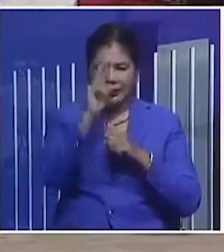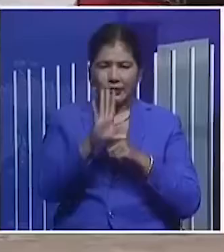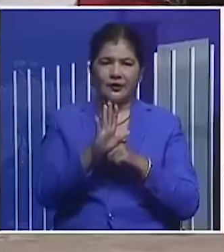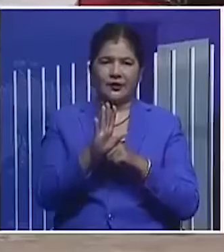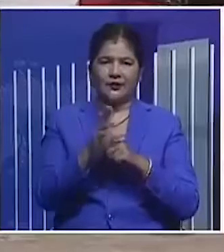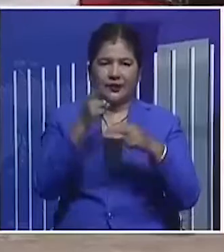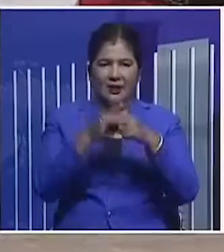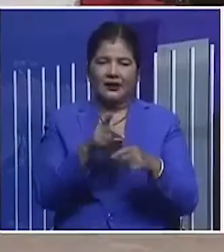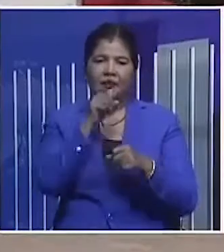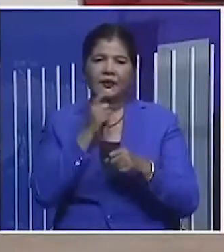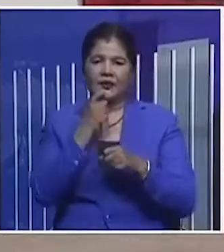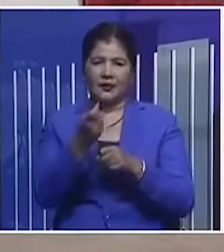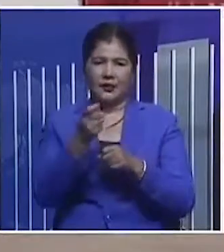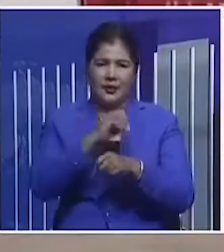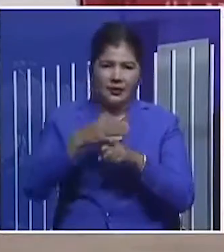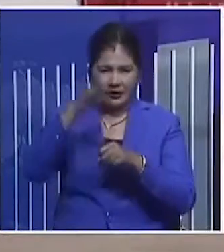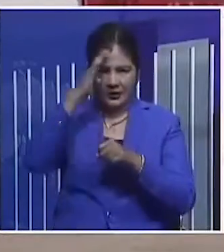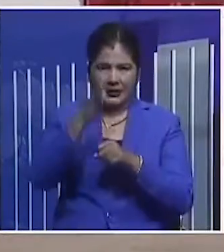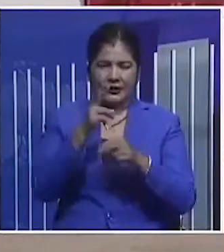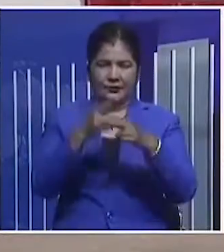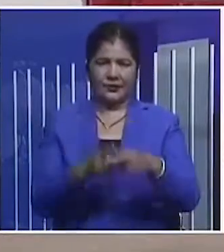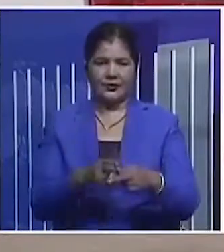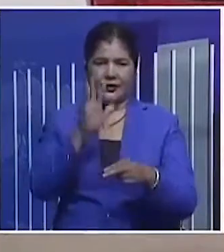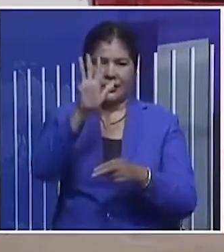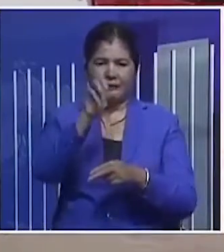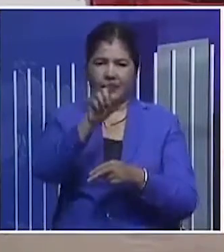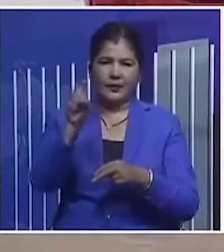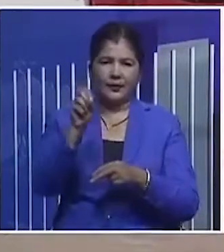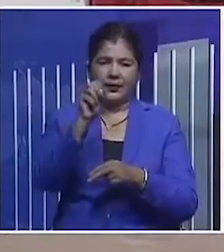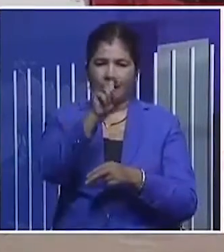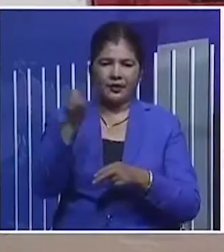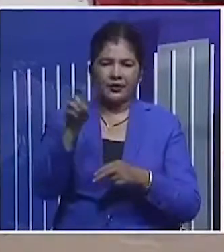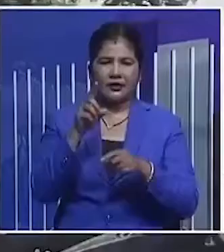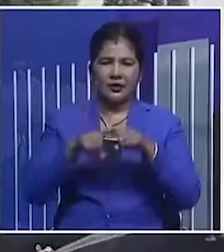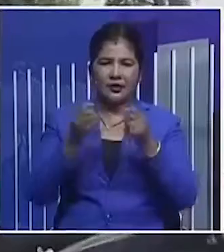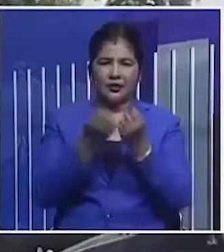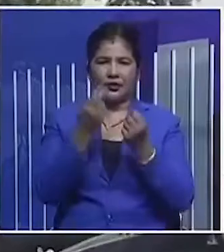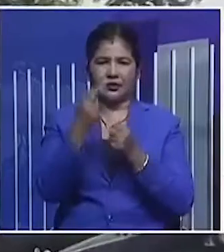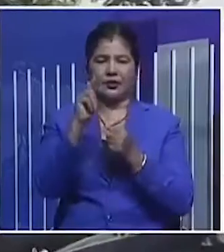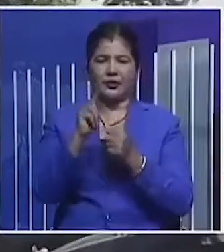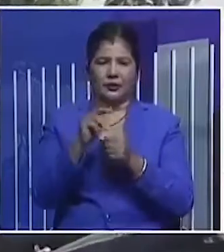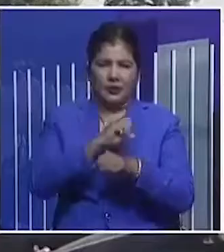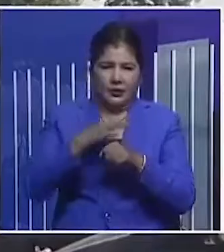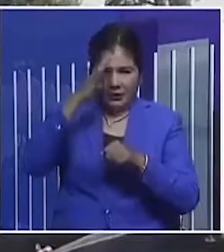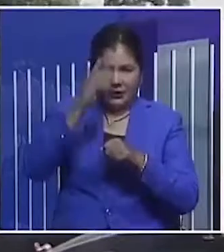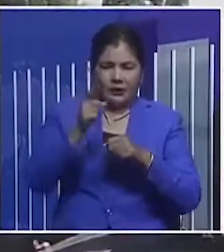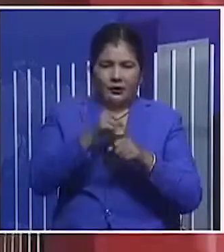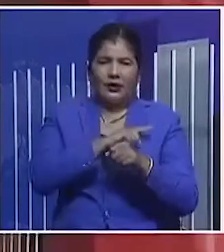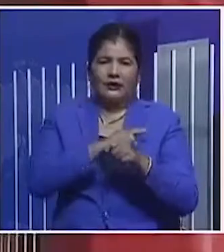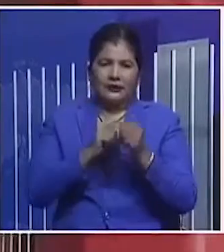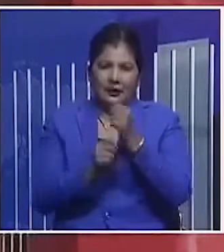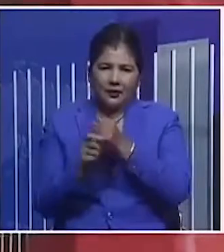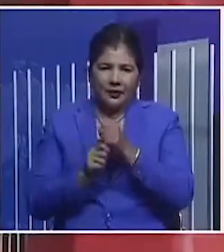गत आर्थिक वर्ष भने प्रदेश सरकारले बजेटको करिब 90% खर्च गरेको थियो। प्रदेश सरकारका आन्तरिक मामिला